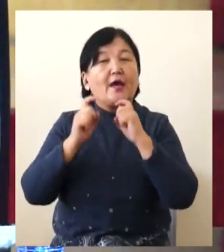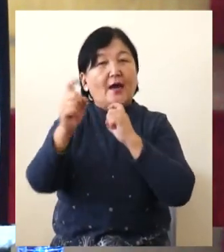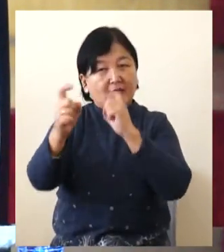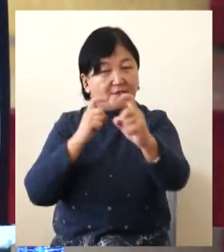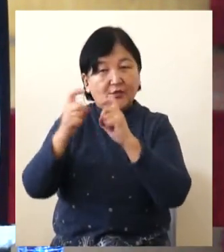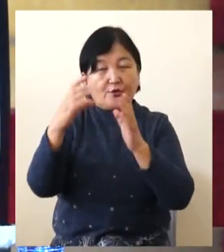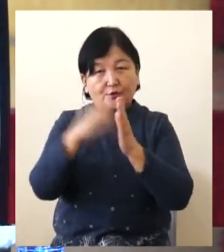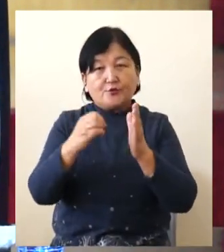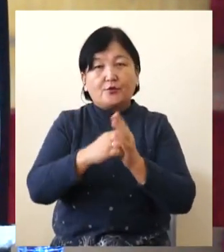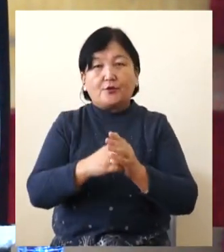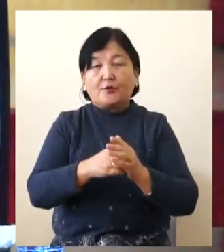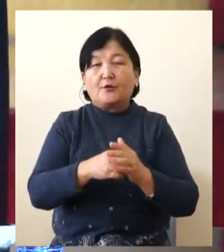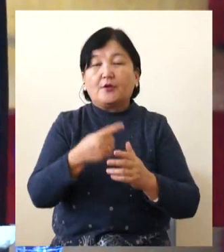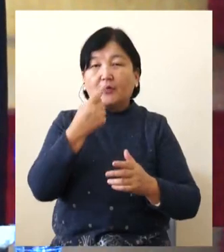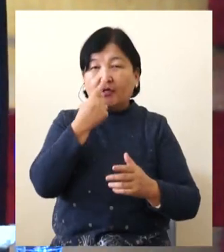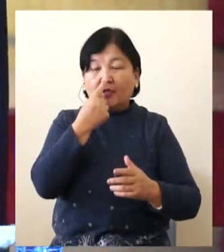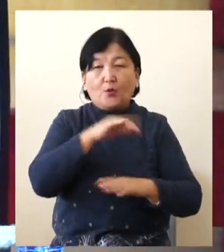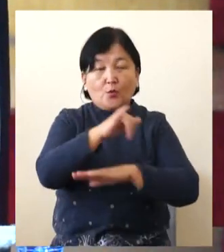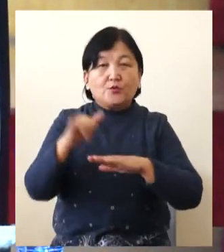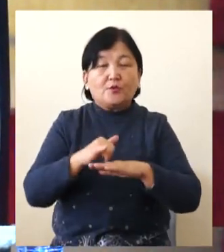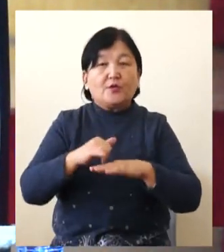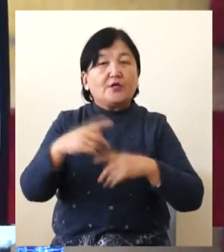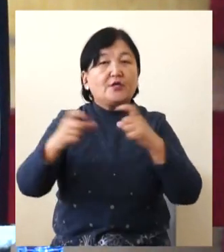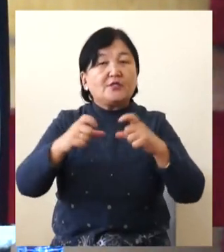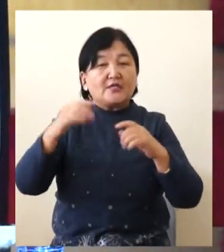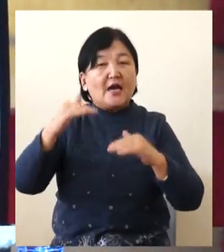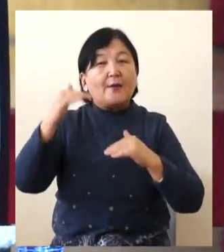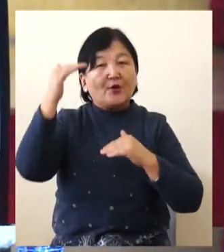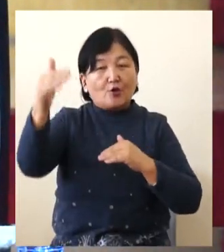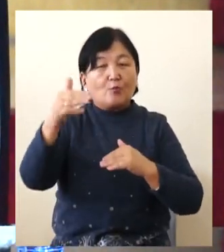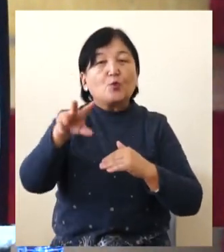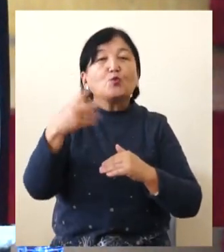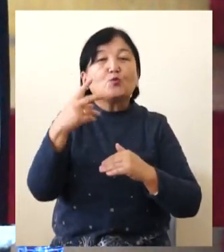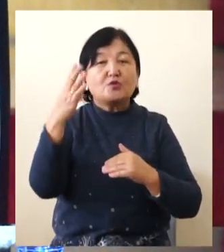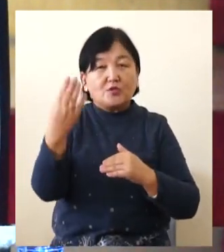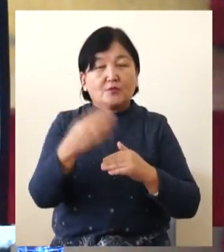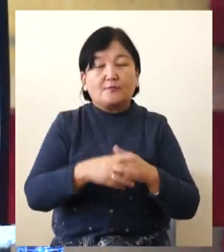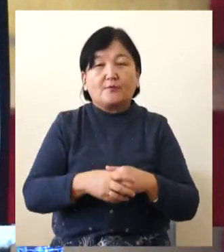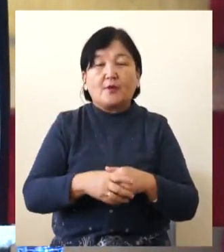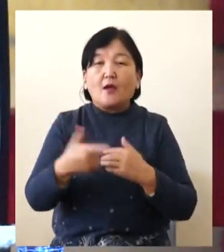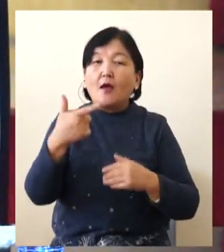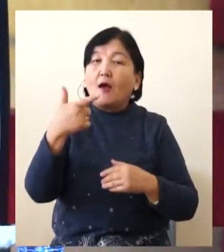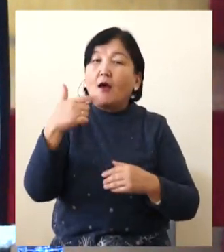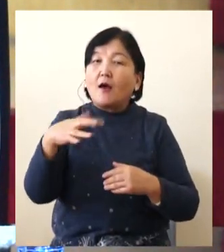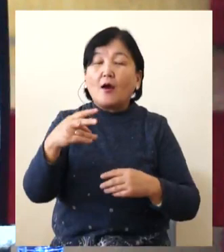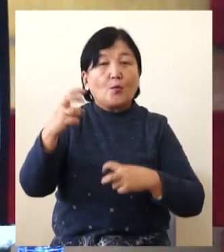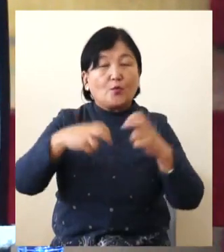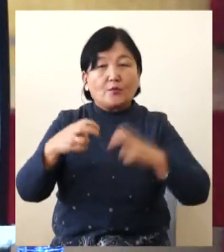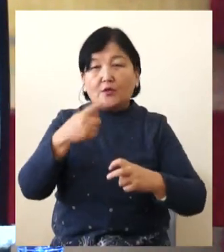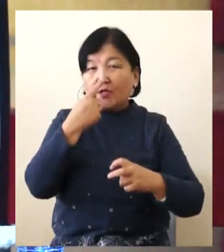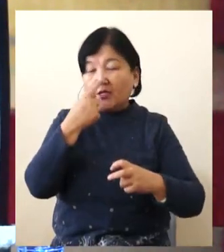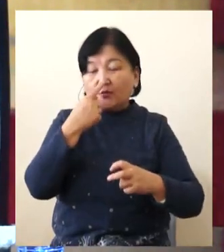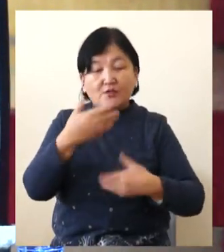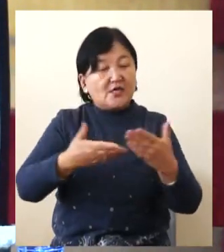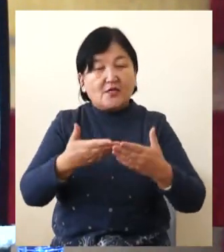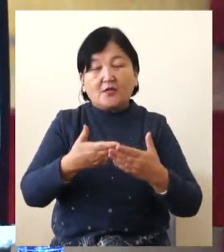манай хамгийн том эдийн засгийн түнш. Тэдний хэрэгтэй зүйлийг бид одоо өөрсдөө чивэл одоо бид ган үйлдвэрлээд хэд туруу зарна гэж байхгүй юм